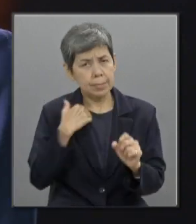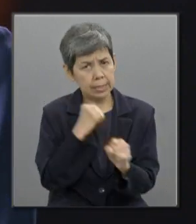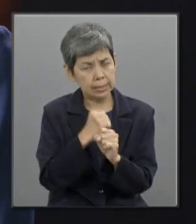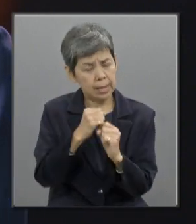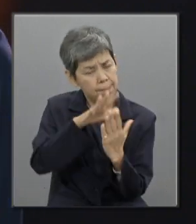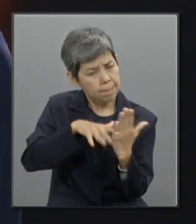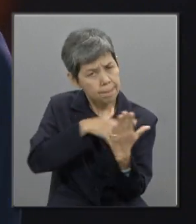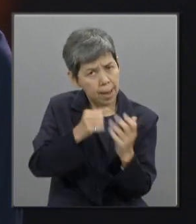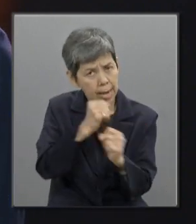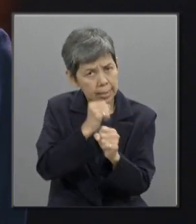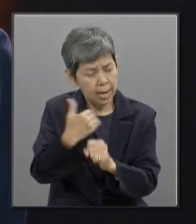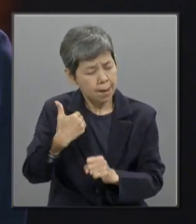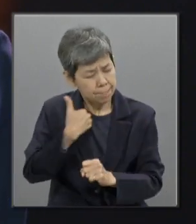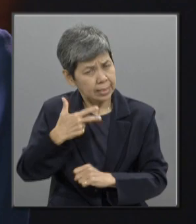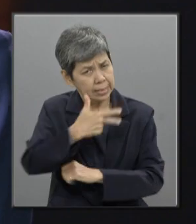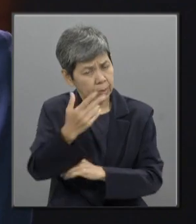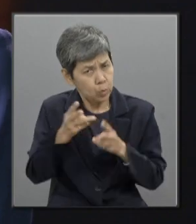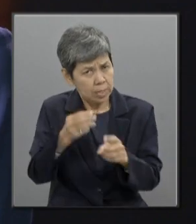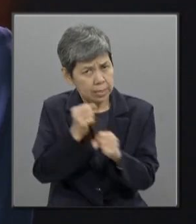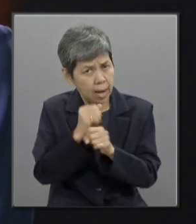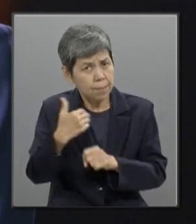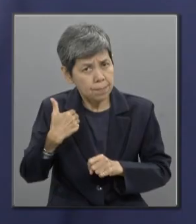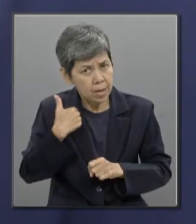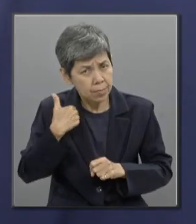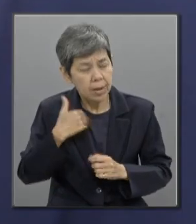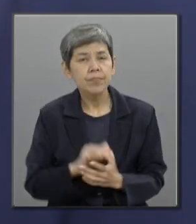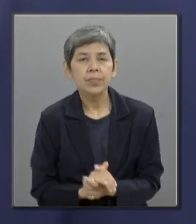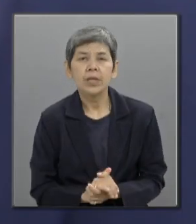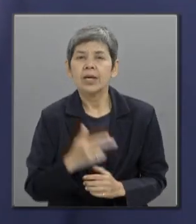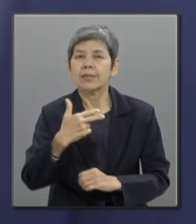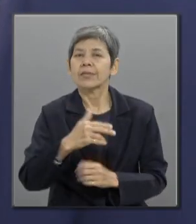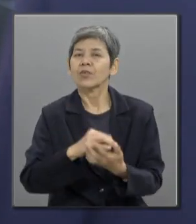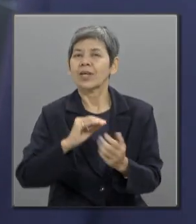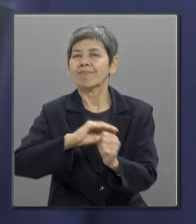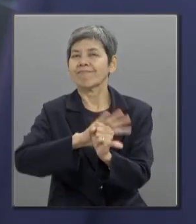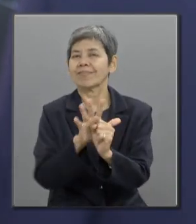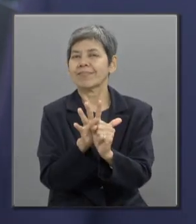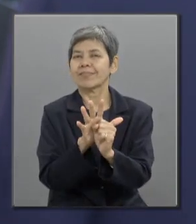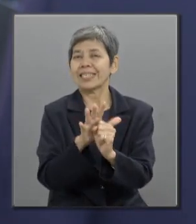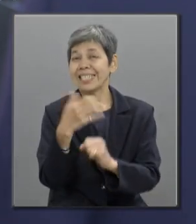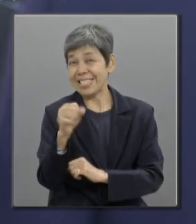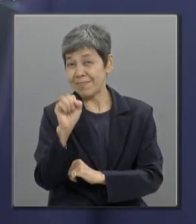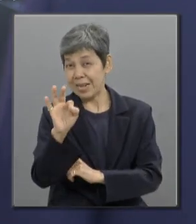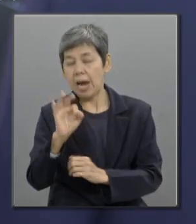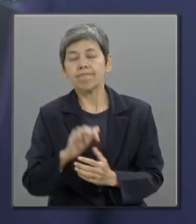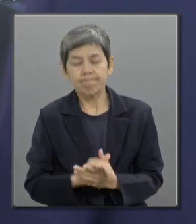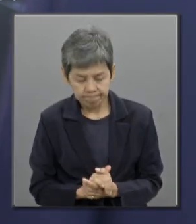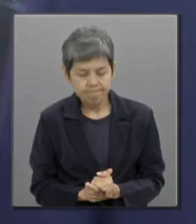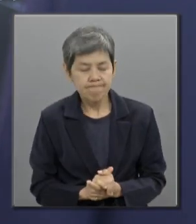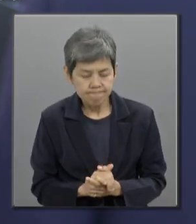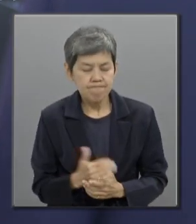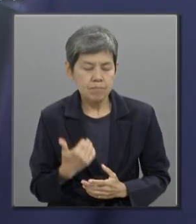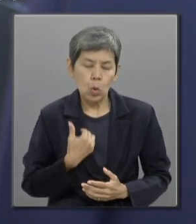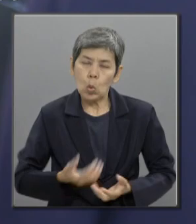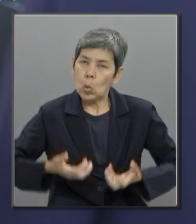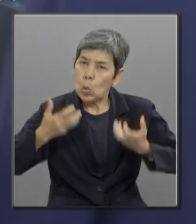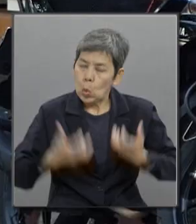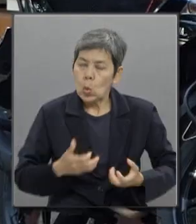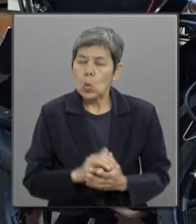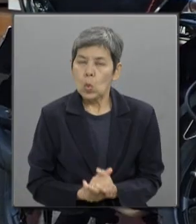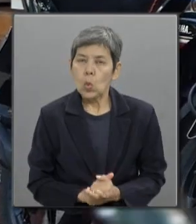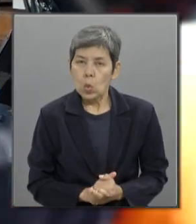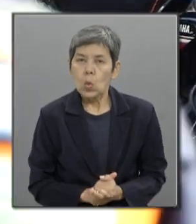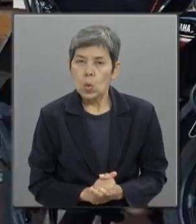การวางทิศทางการทำงานของไทย PBS ยังไงบ้างคะ คือโควิด-19 เนี่ยมันส่งผลหนักหนาสาหัสมาก